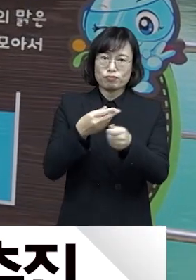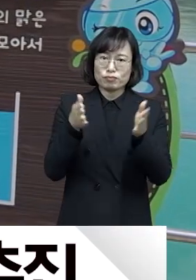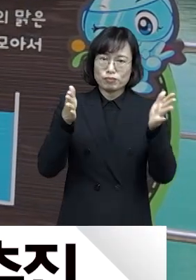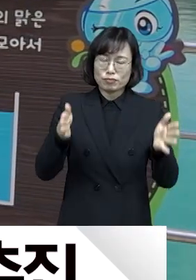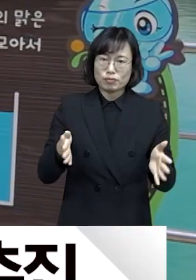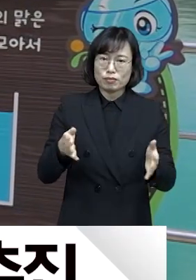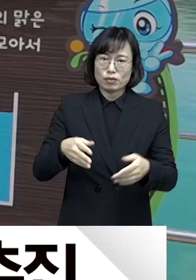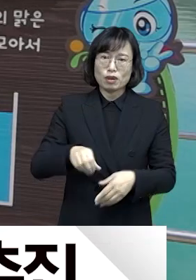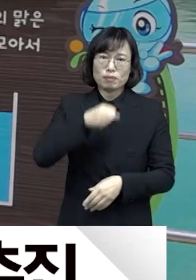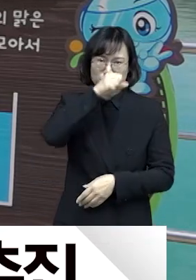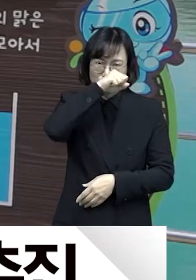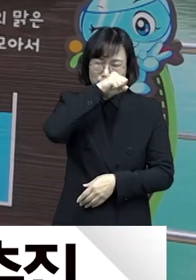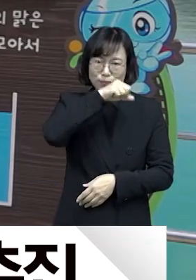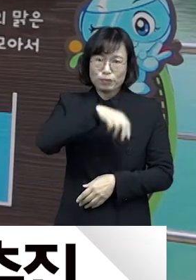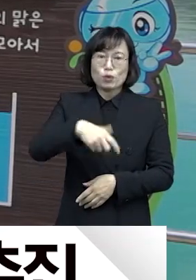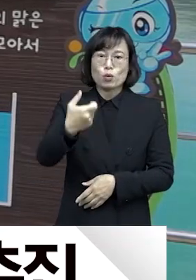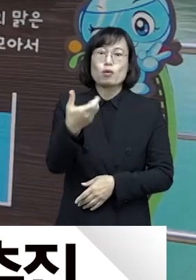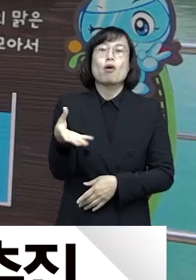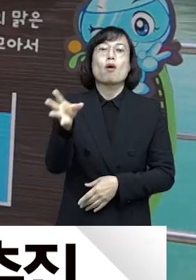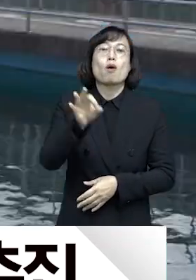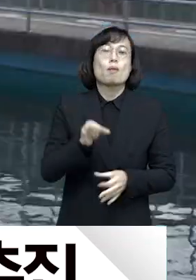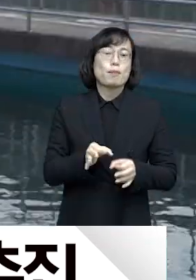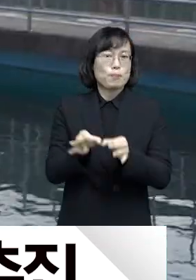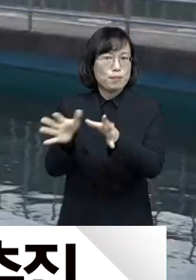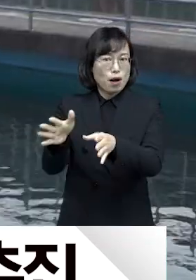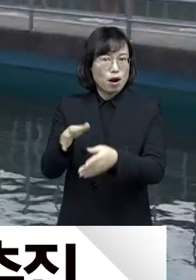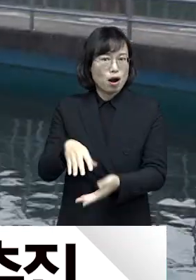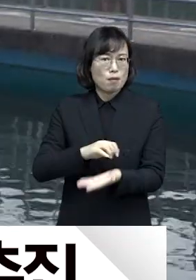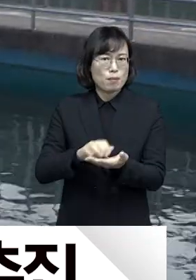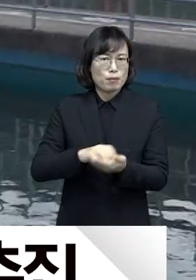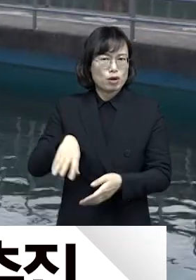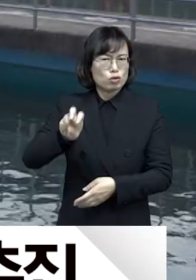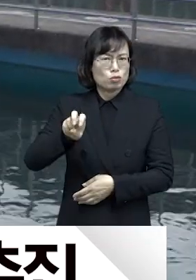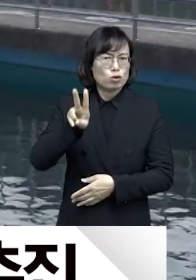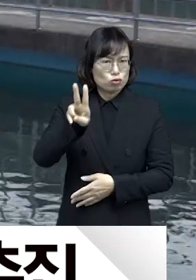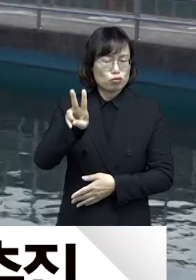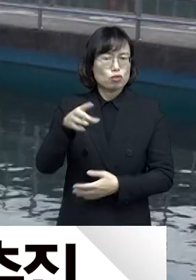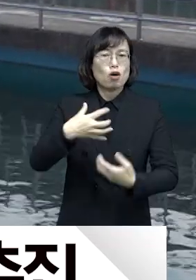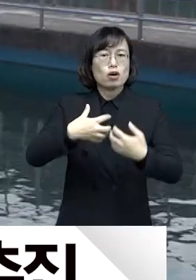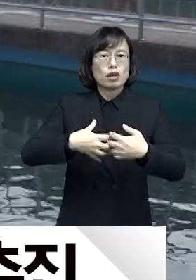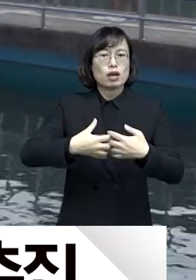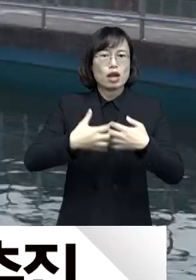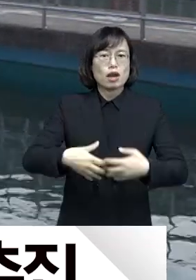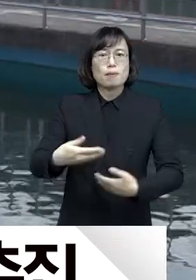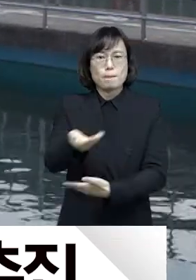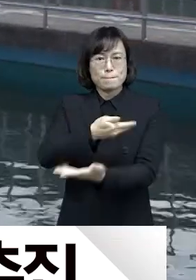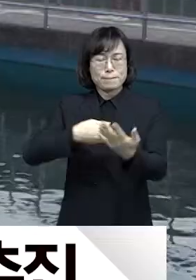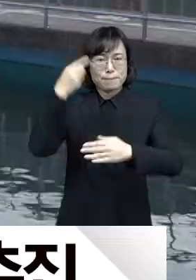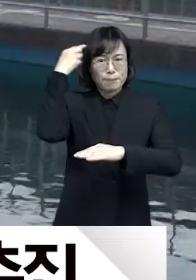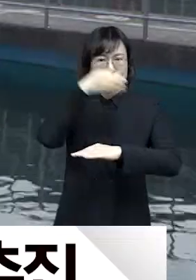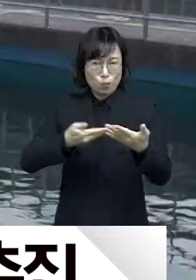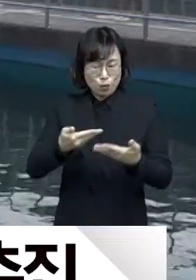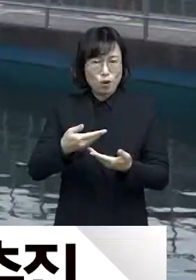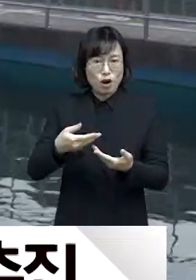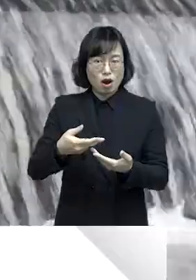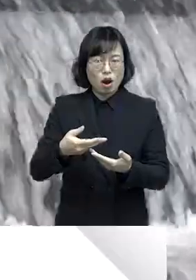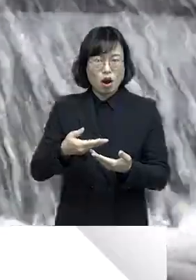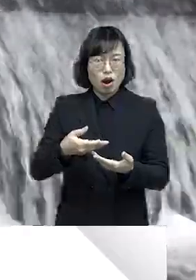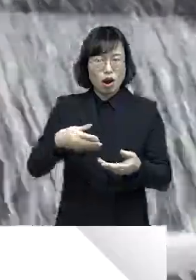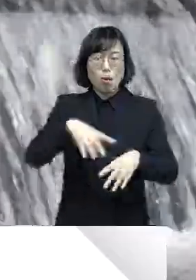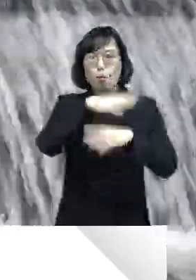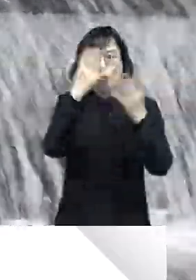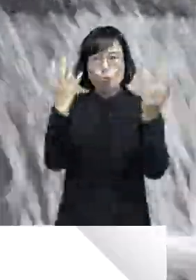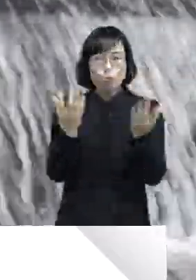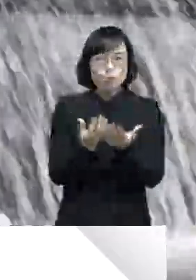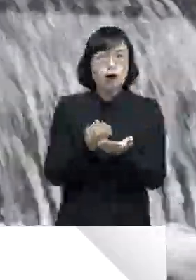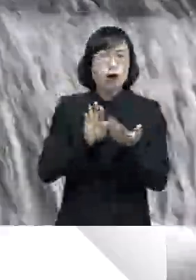2025년까지 총 60억 원을 투입해 22건의 노후화된 설비 개선 사업을 추진할 예정입니다. 노후화된 시설